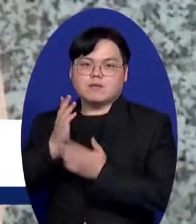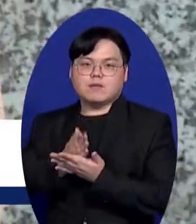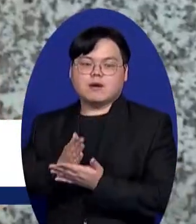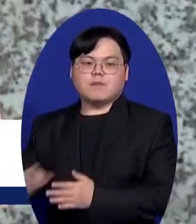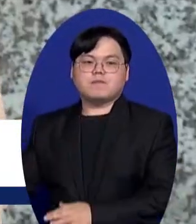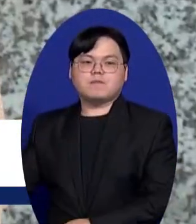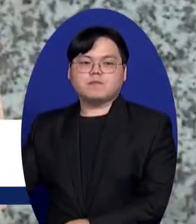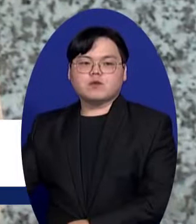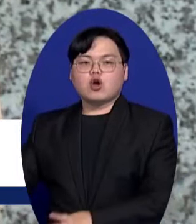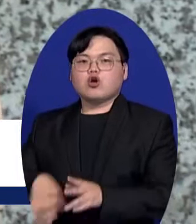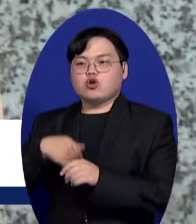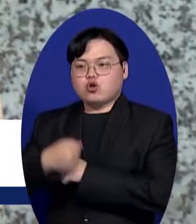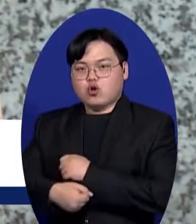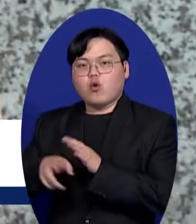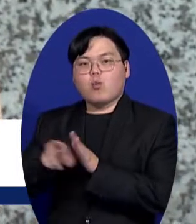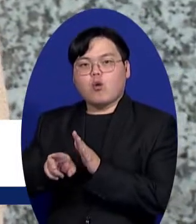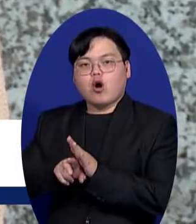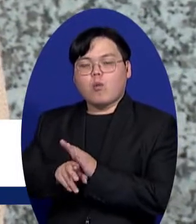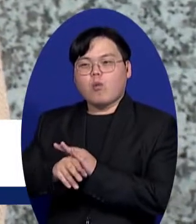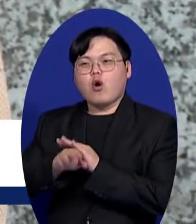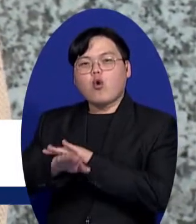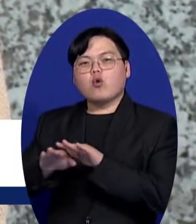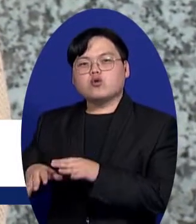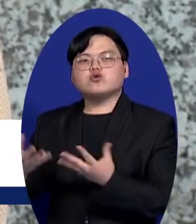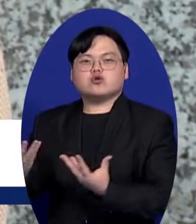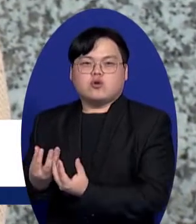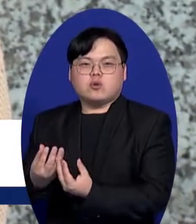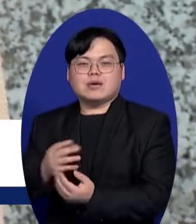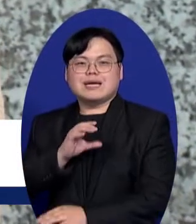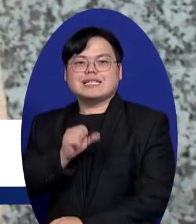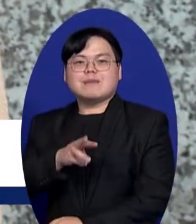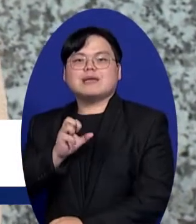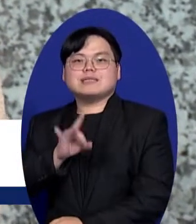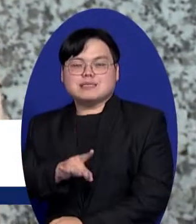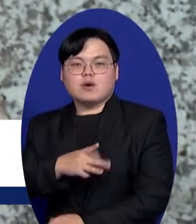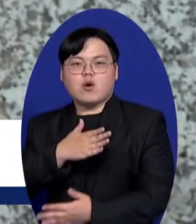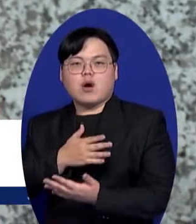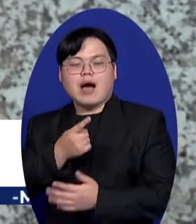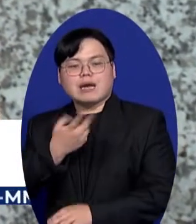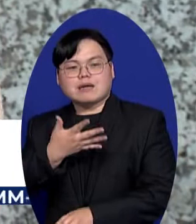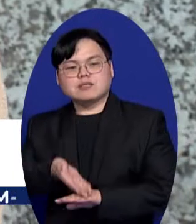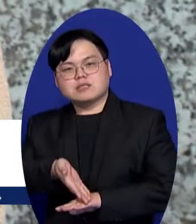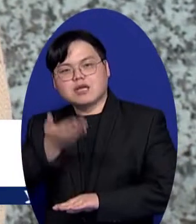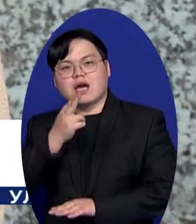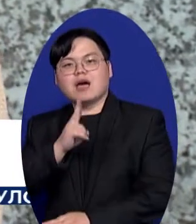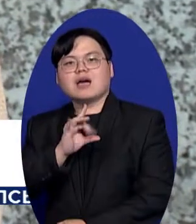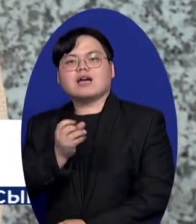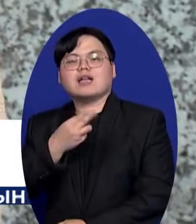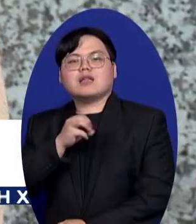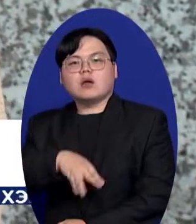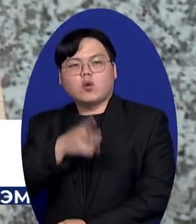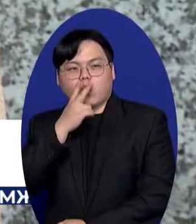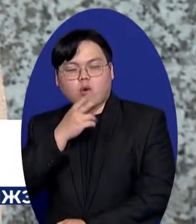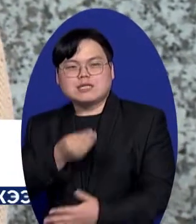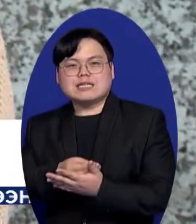Төлөх боломжтой айлын хүүхдүүд амар цөөхөн семестр одоо 15-аас дээш кредит үздэгч гэдэг юм уу, тийм одоо ингээд